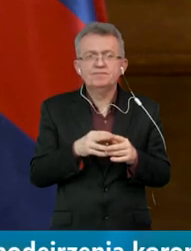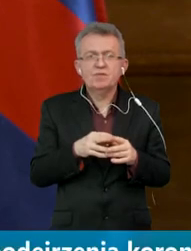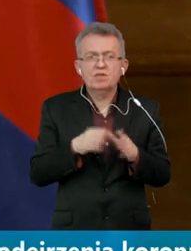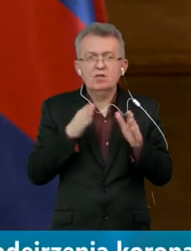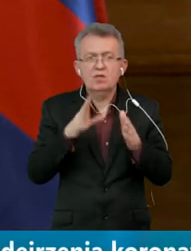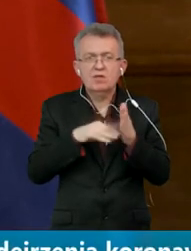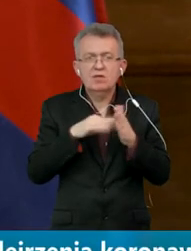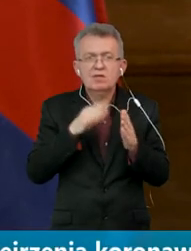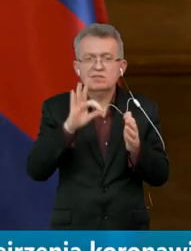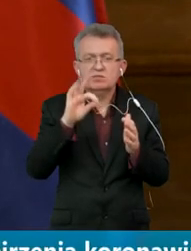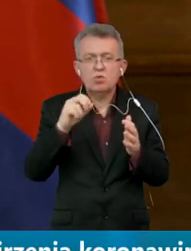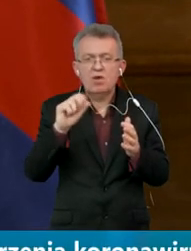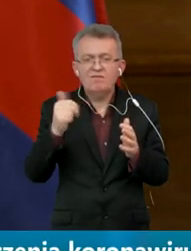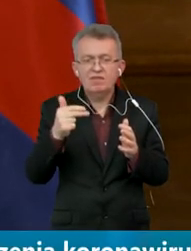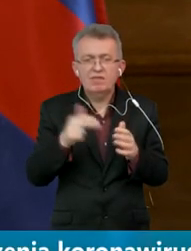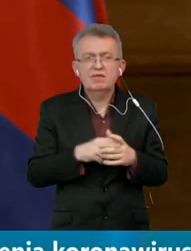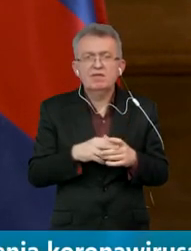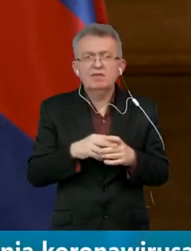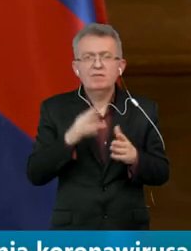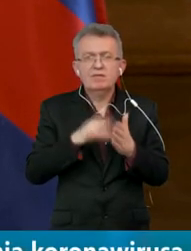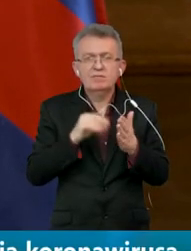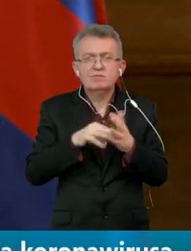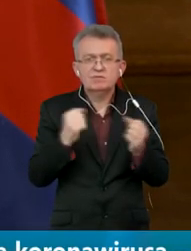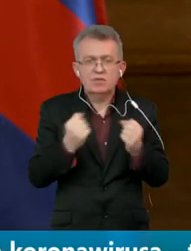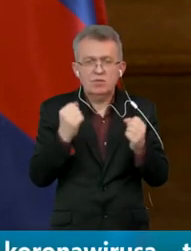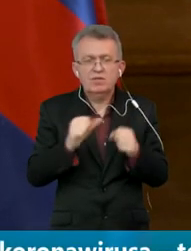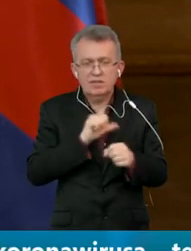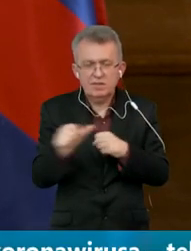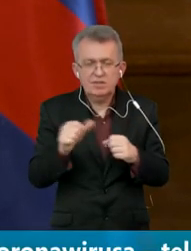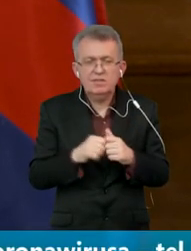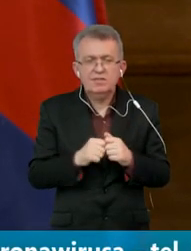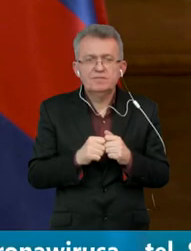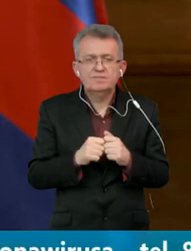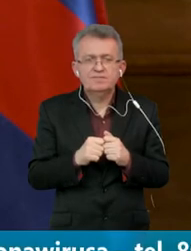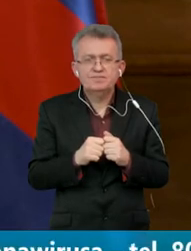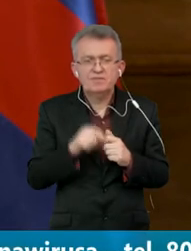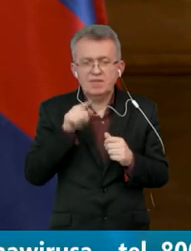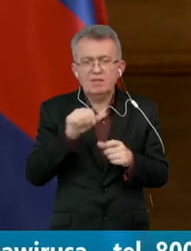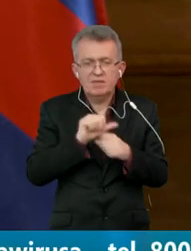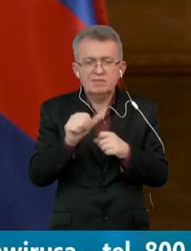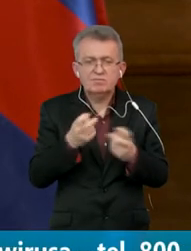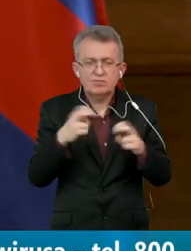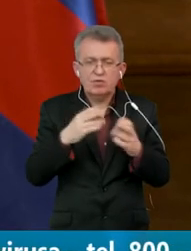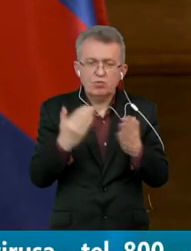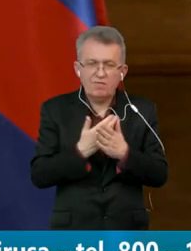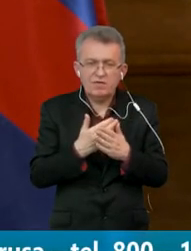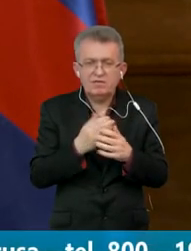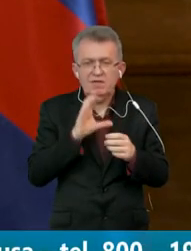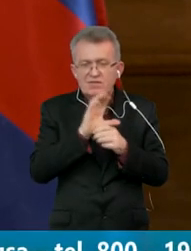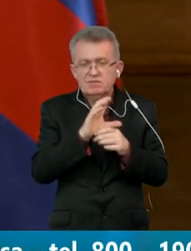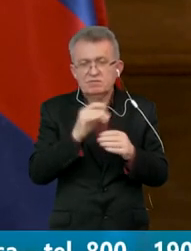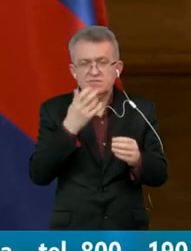choćby na Skolwinie w tej chwili, więc takie działania są podejmowane. Tam też pojawiły się pewne inwestycje związane